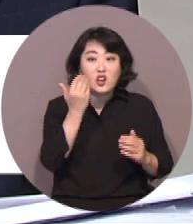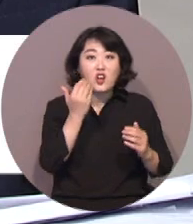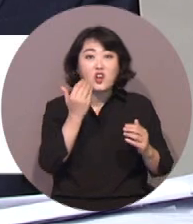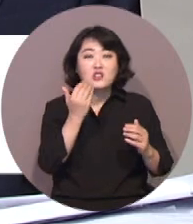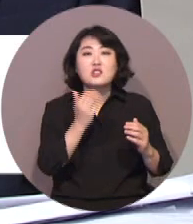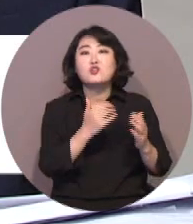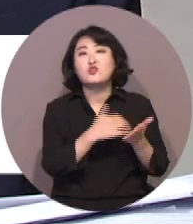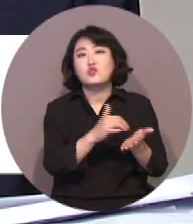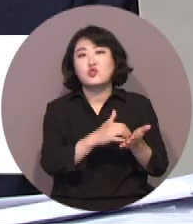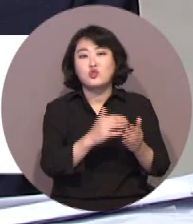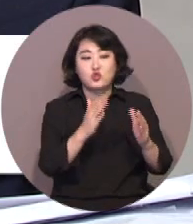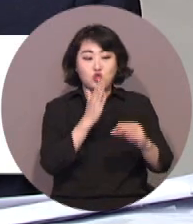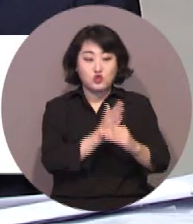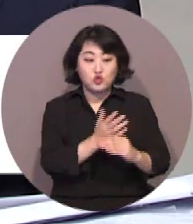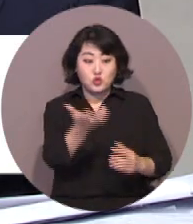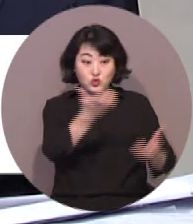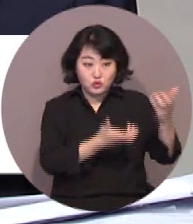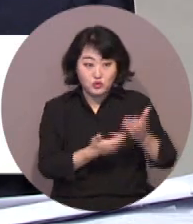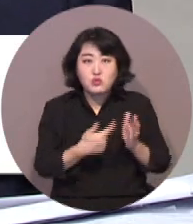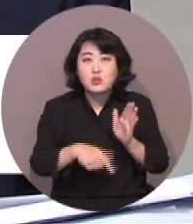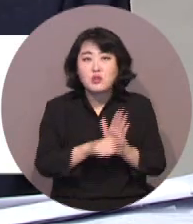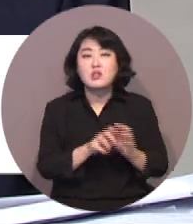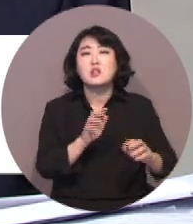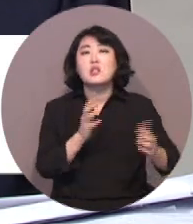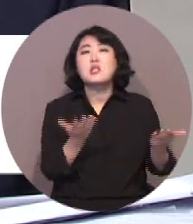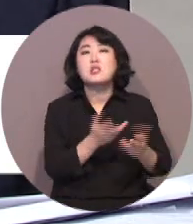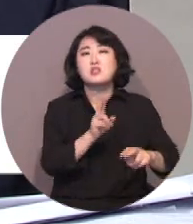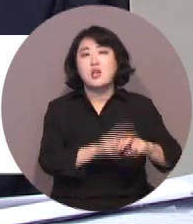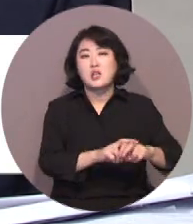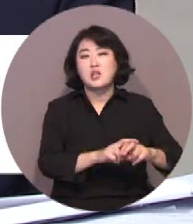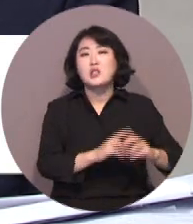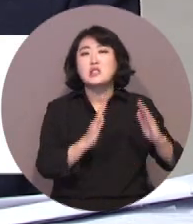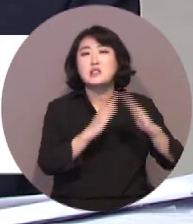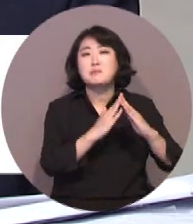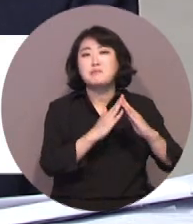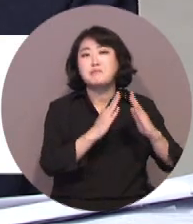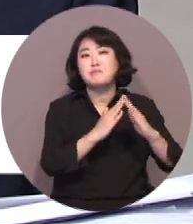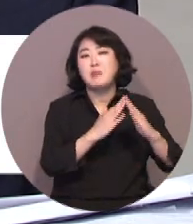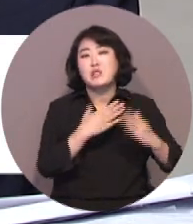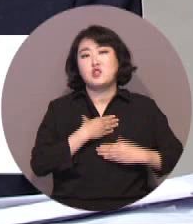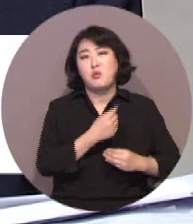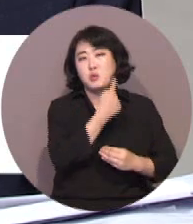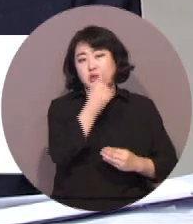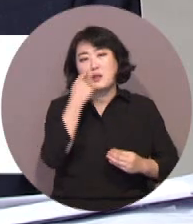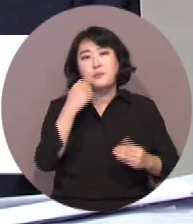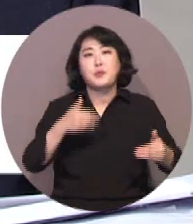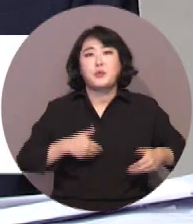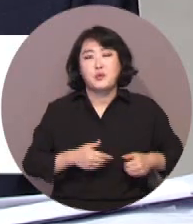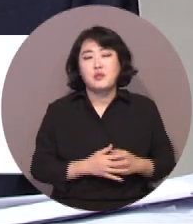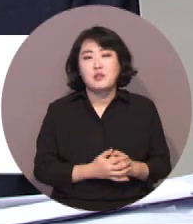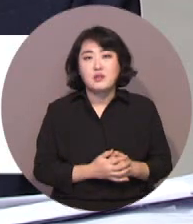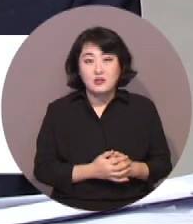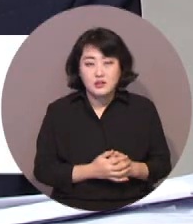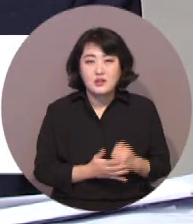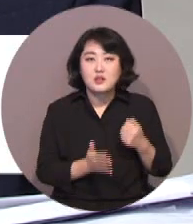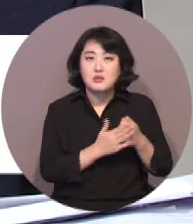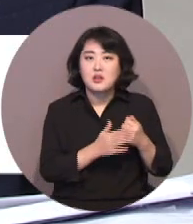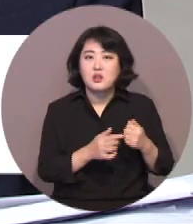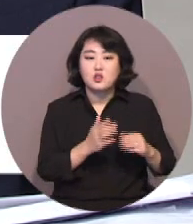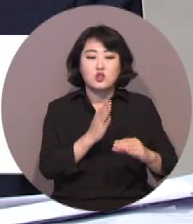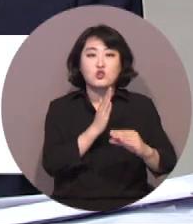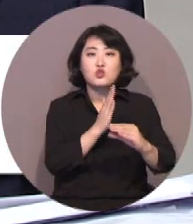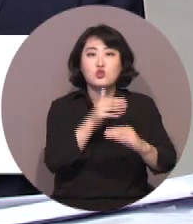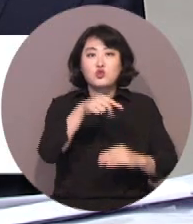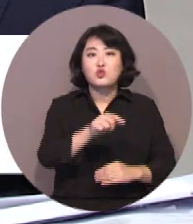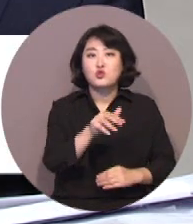구로 올라 면 결국은 일자리와 주거가 포장이 되어 됩니다 그런 차원에서 저는 충천